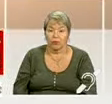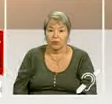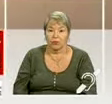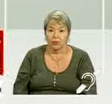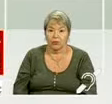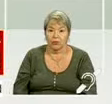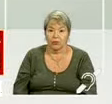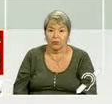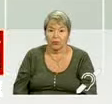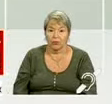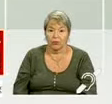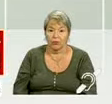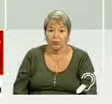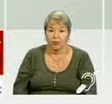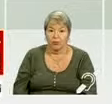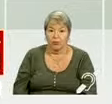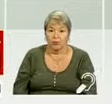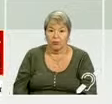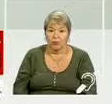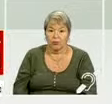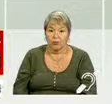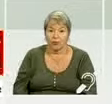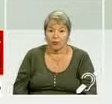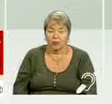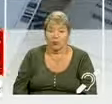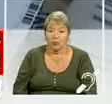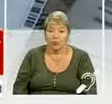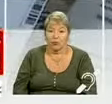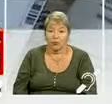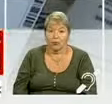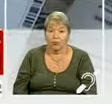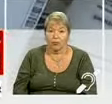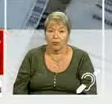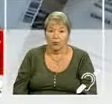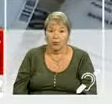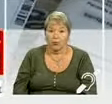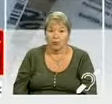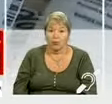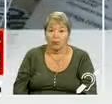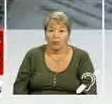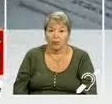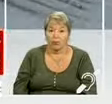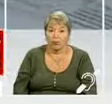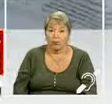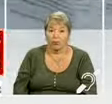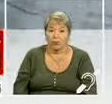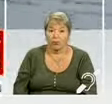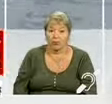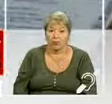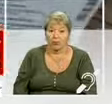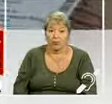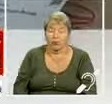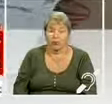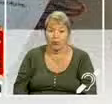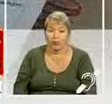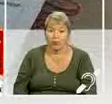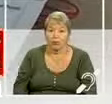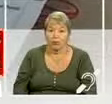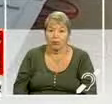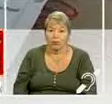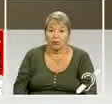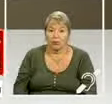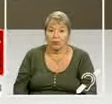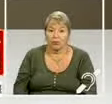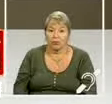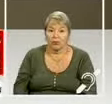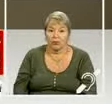bani, fără să depună nicio cerere sau nicio declarație la furnizorul lor. Dacă acel client cu mai multe locuri de consum care îi se